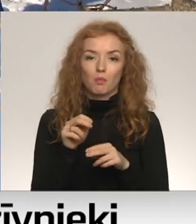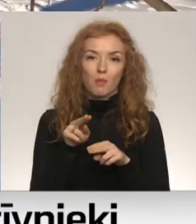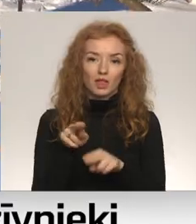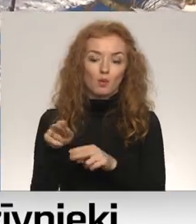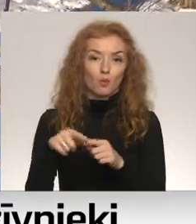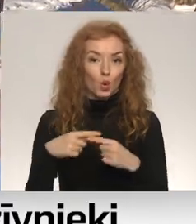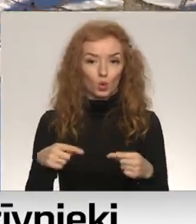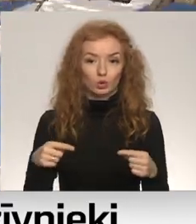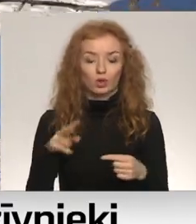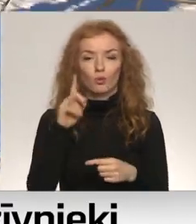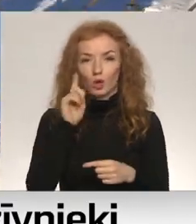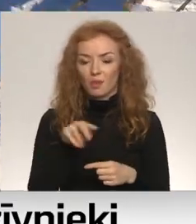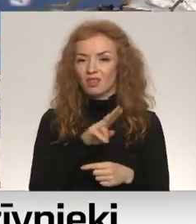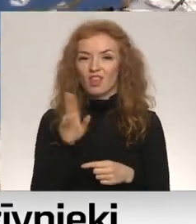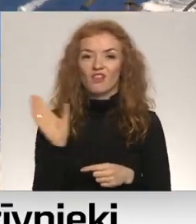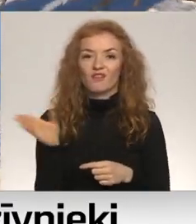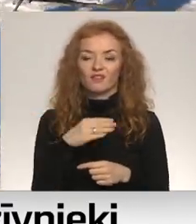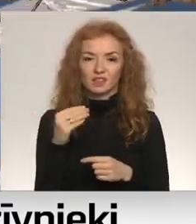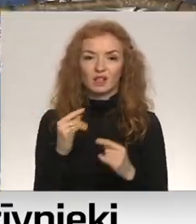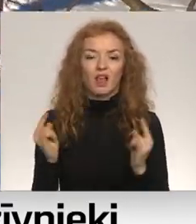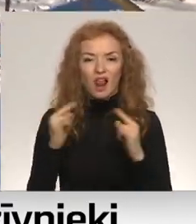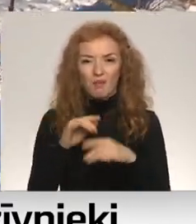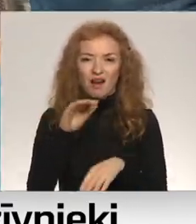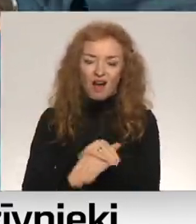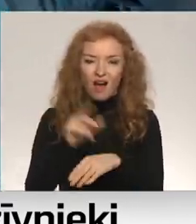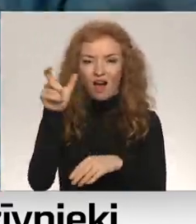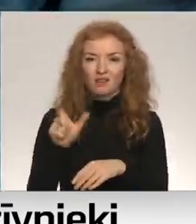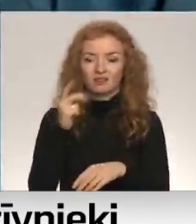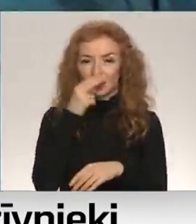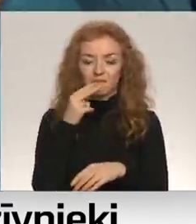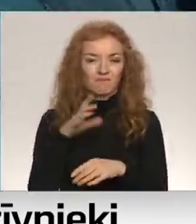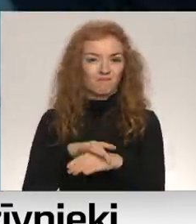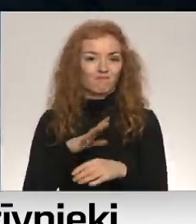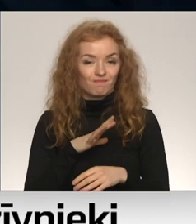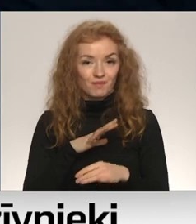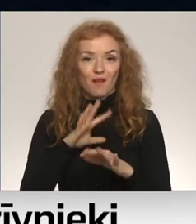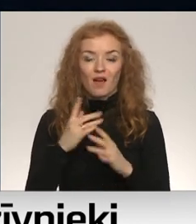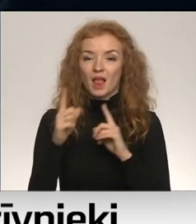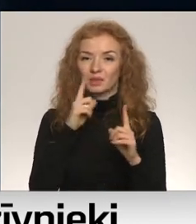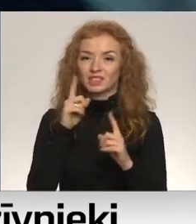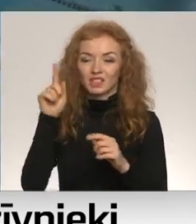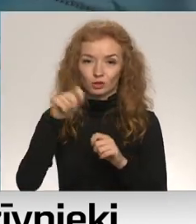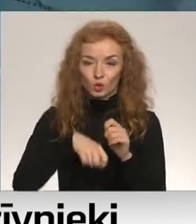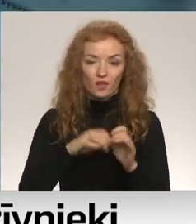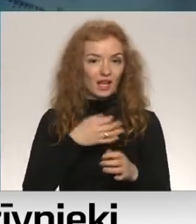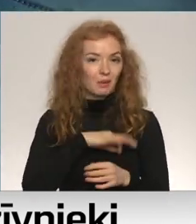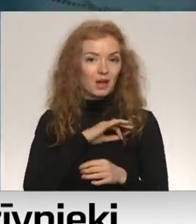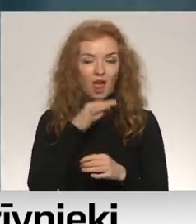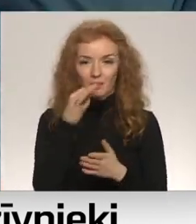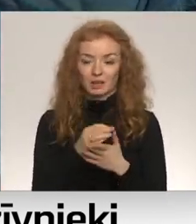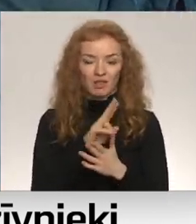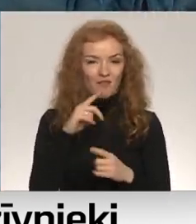produkciju. Protams, ne visas lamatas izdodas atklāt un vainīgos saukt pie administratīvās vai dažkārt arī kriminālās